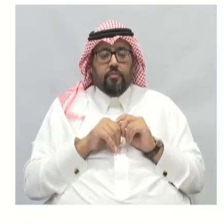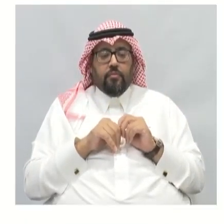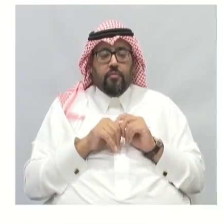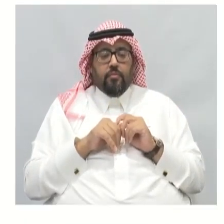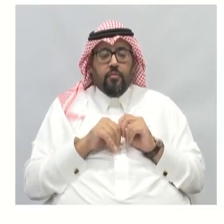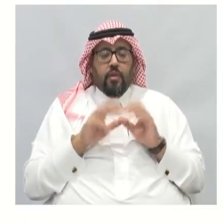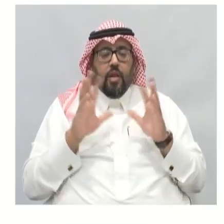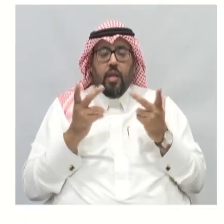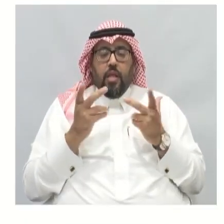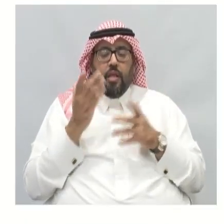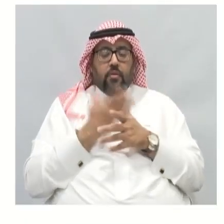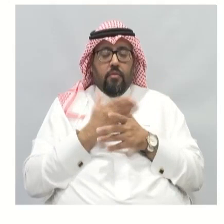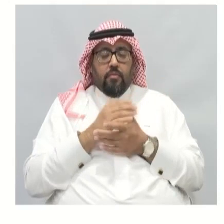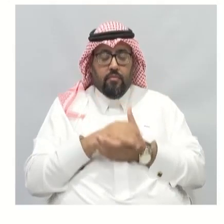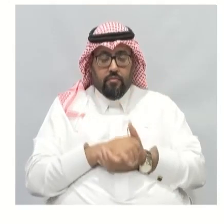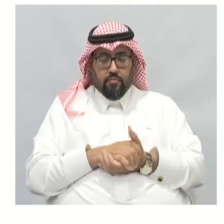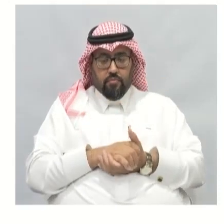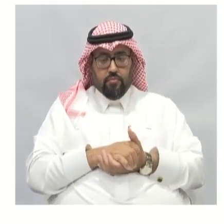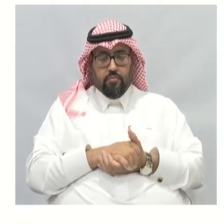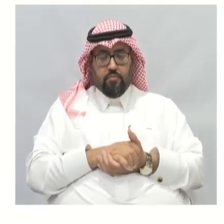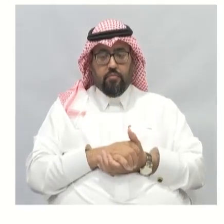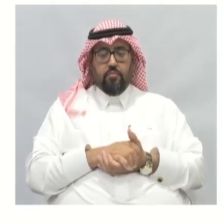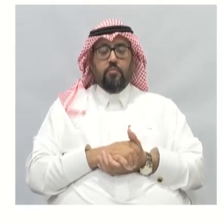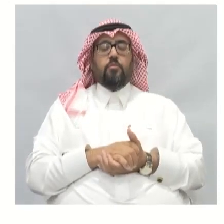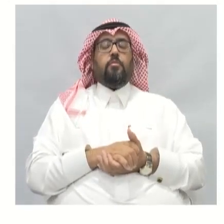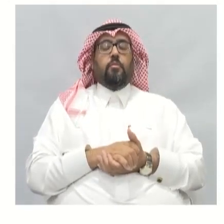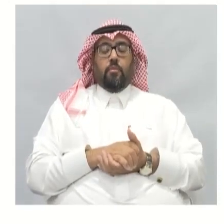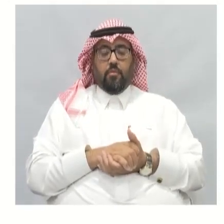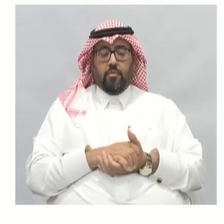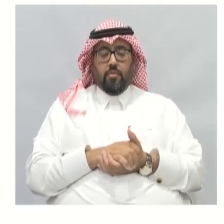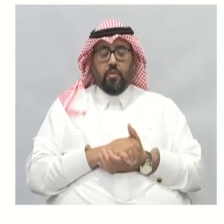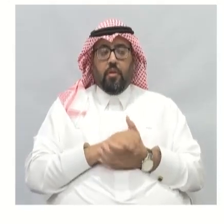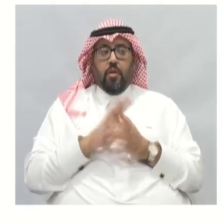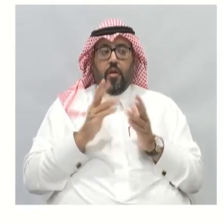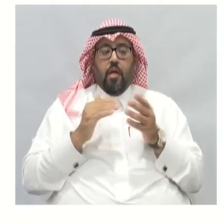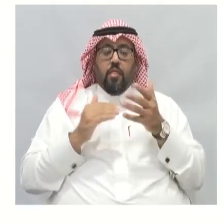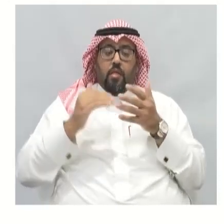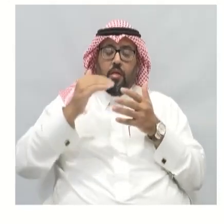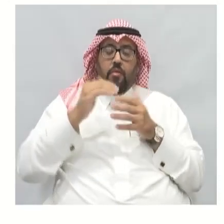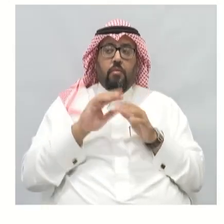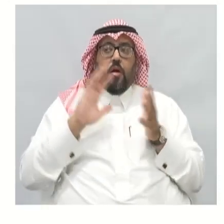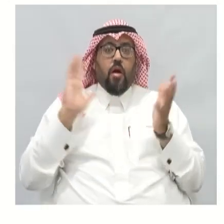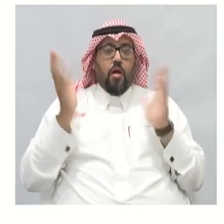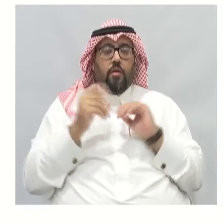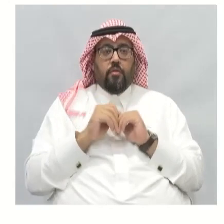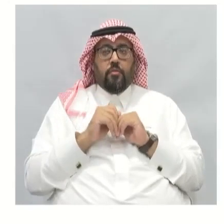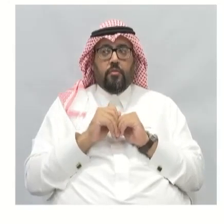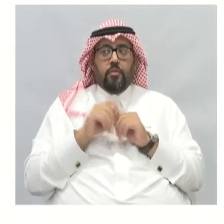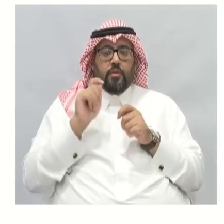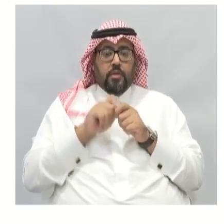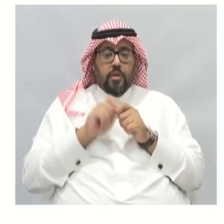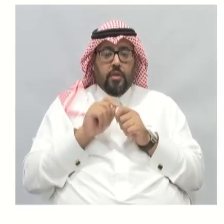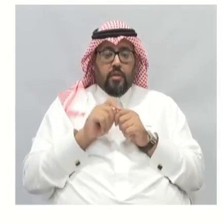التكنولوجي لماذا لماذا هي رائده و وصلت الى هذا التقدم الهائل في